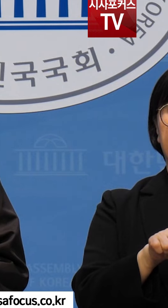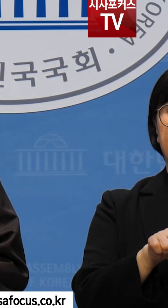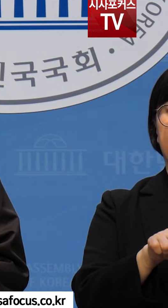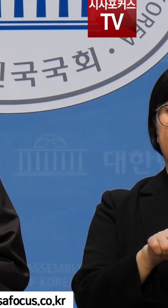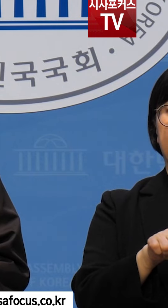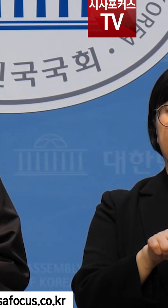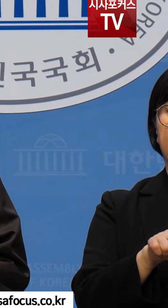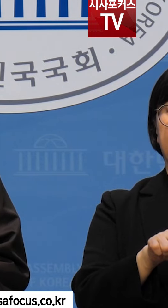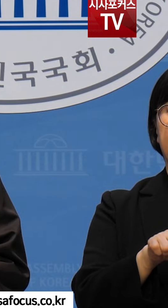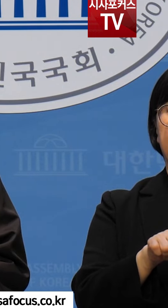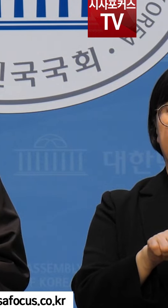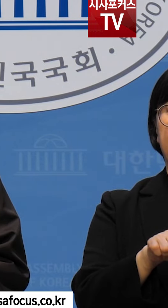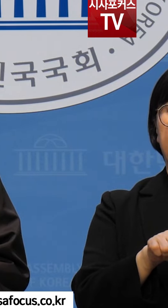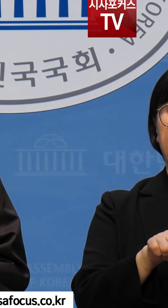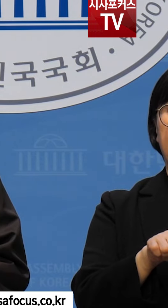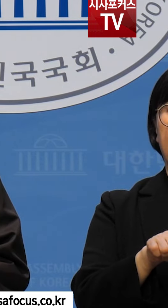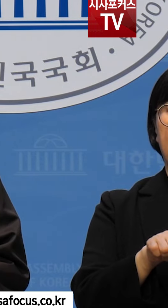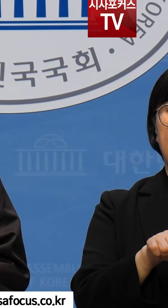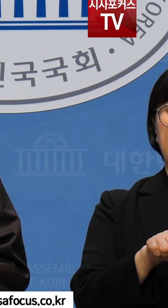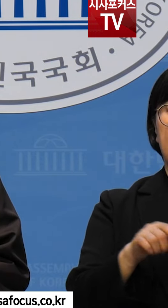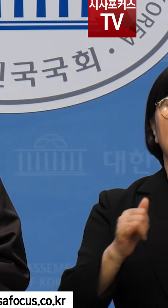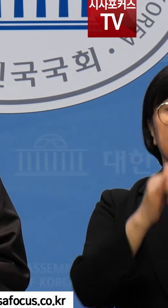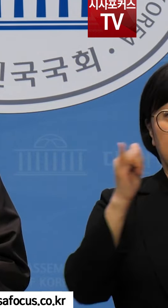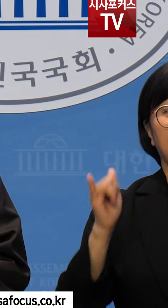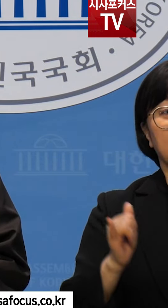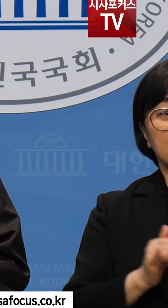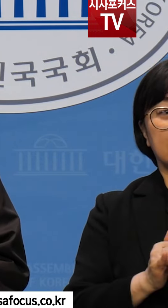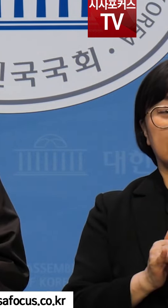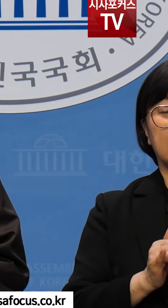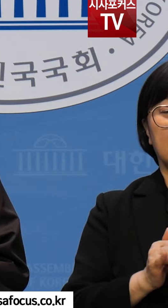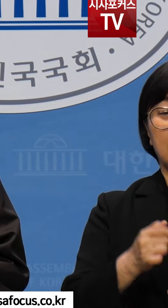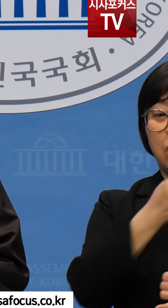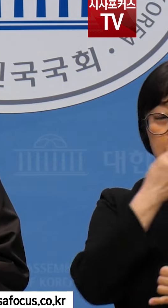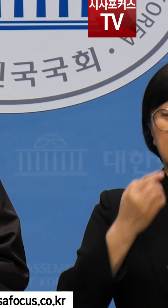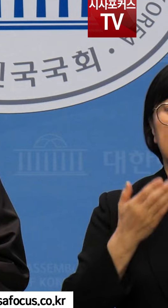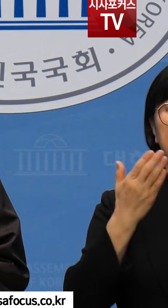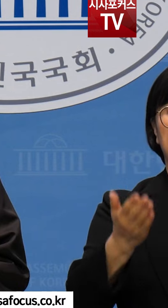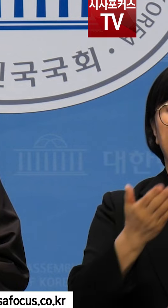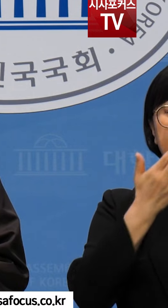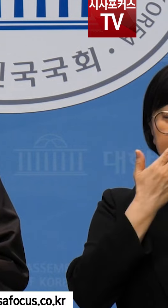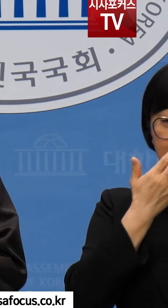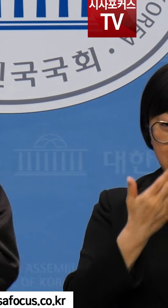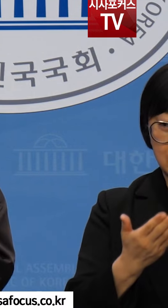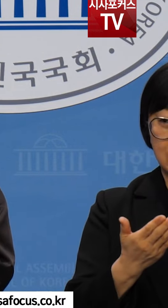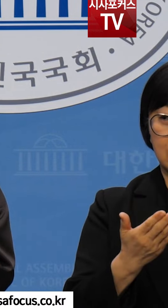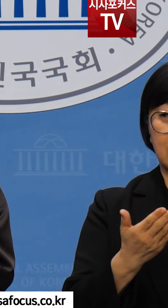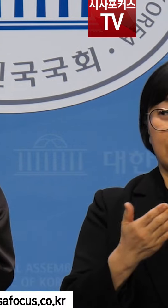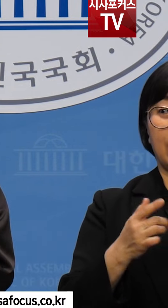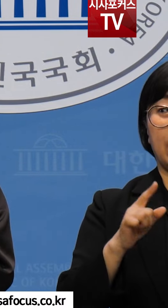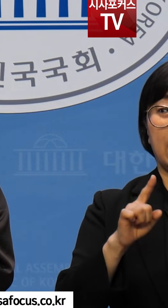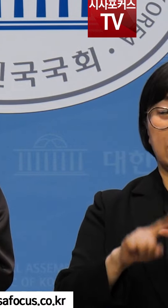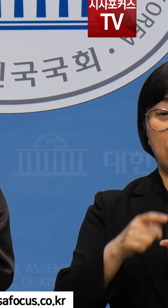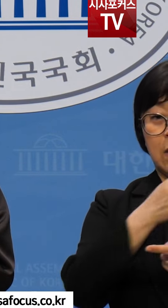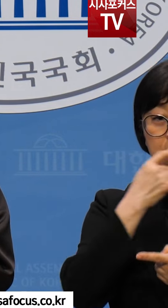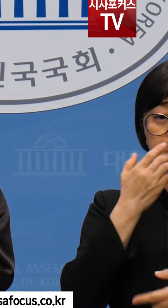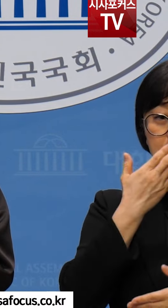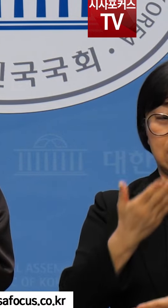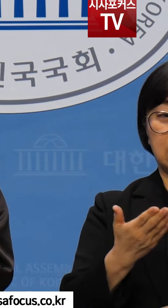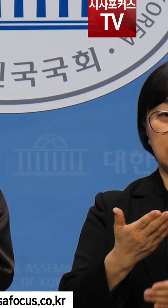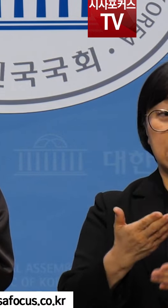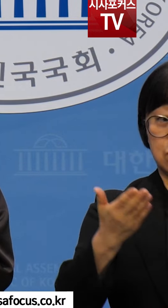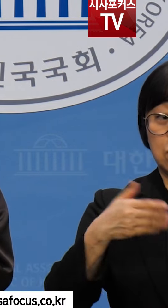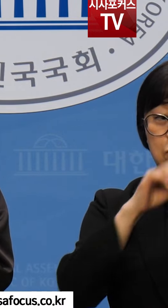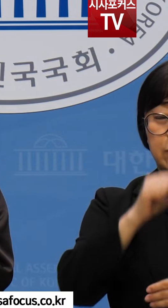누구보다도 이 우리 사회가 보장해 줄 수 있는 이러한 것을 확인할 수 있게